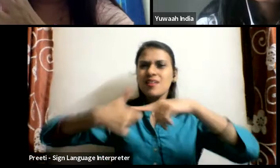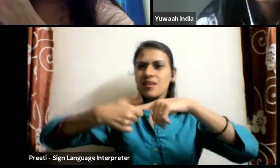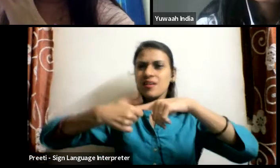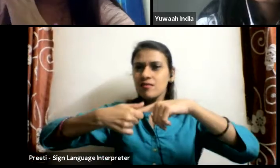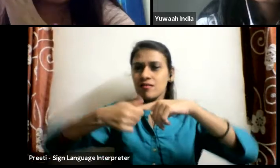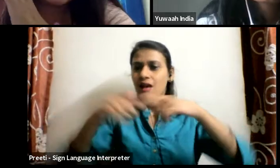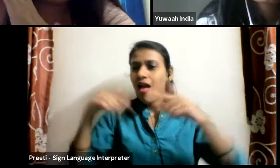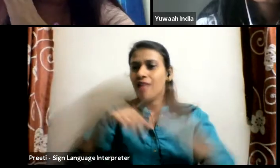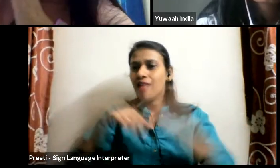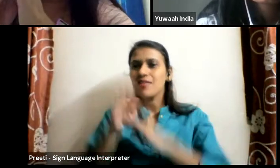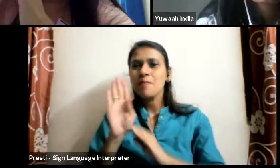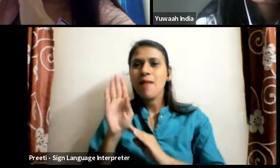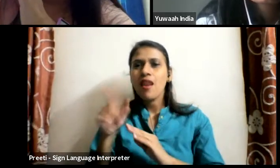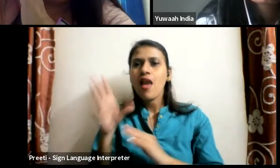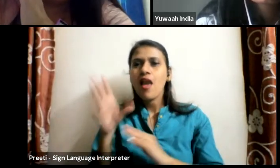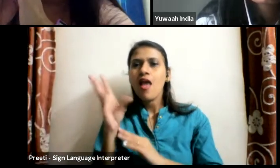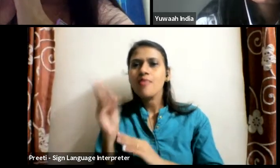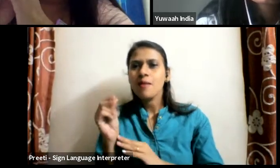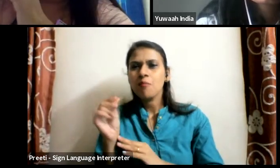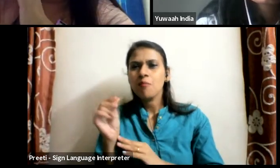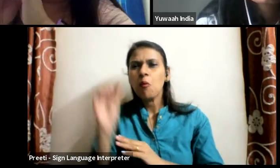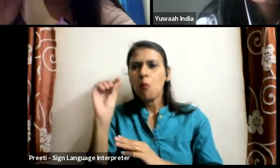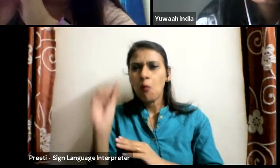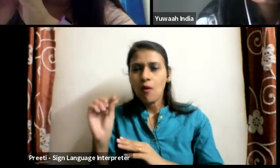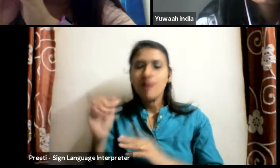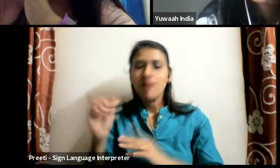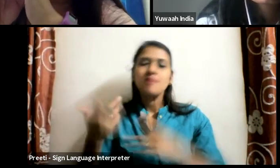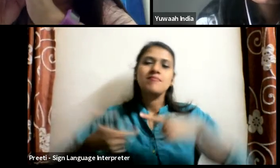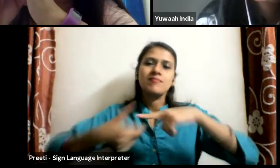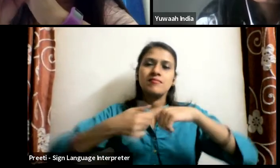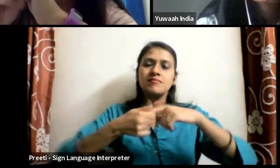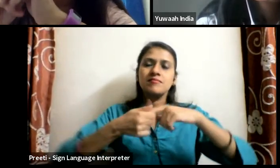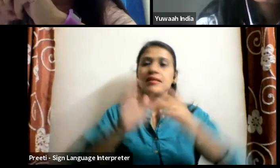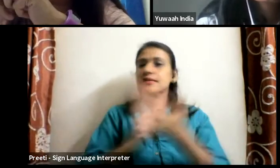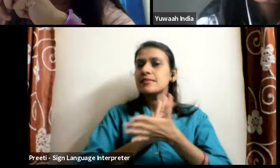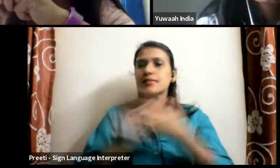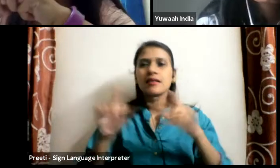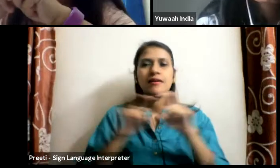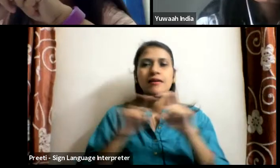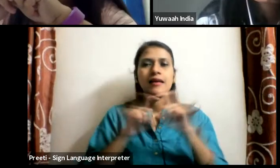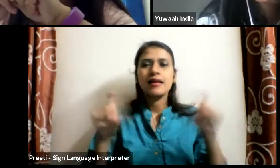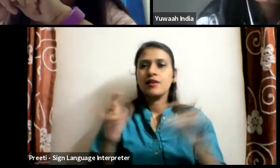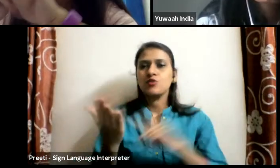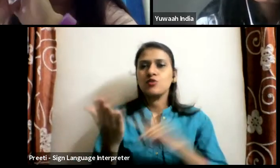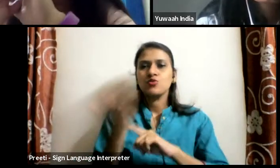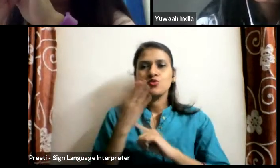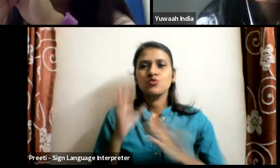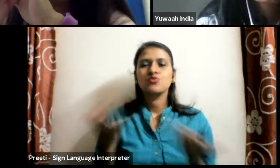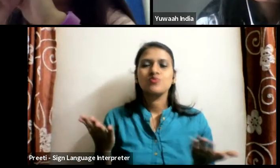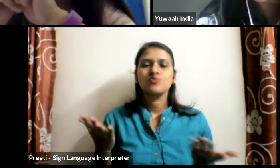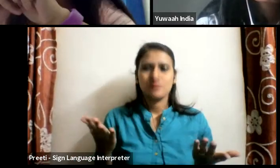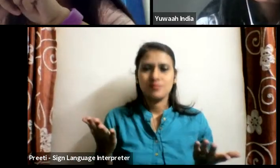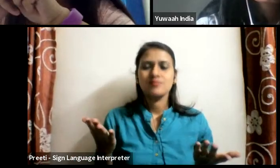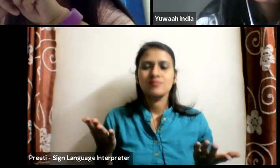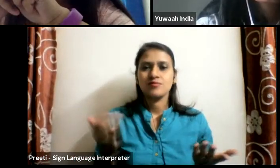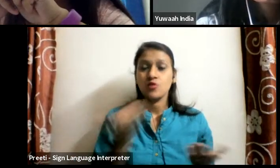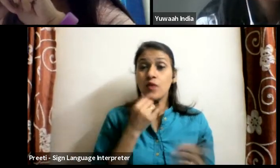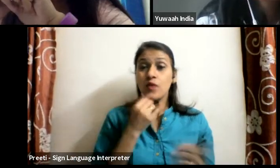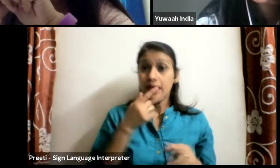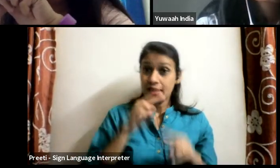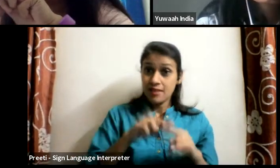आएगी। बट 77 अगर आपका आ रहा है और आप कोविड पॉजिटिव हो, तो आपको थोड़ा आपको कंसर्न होना